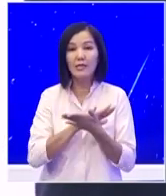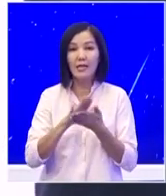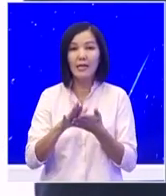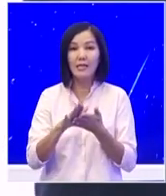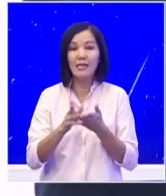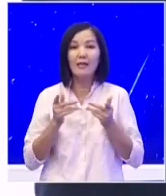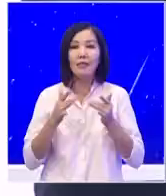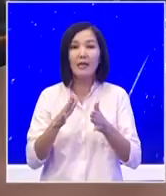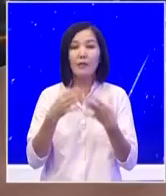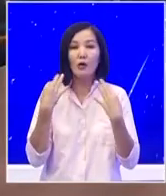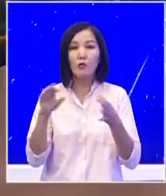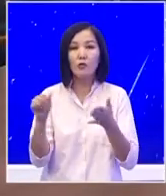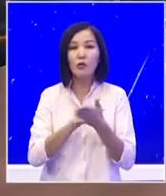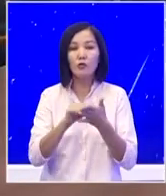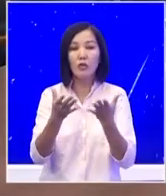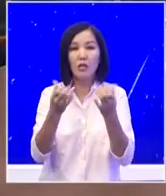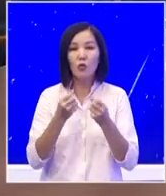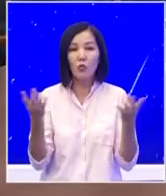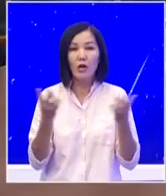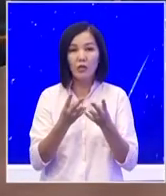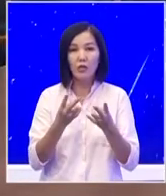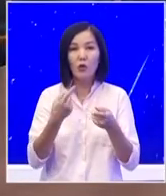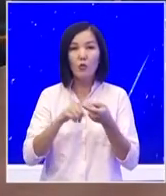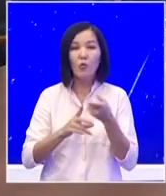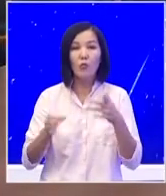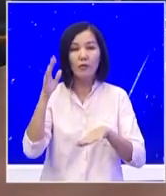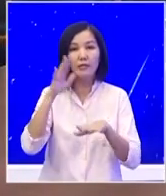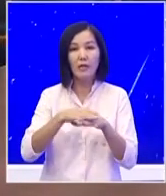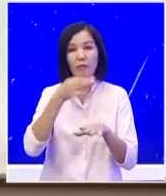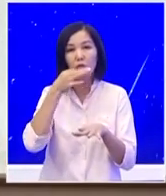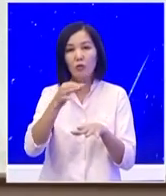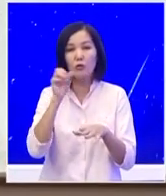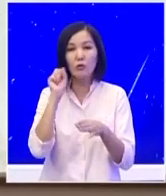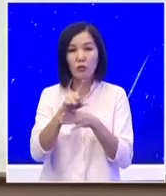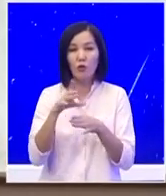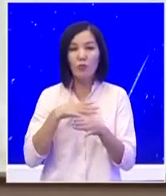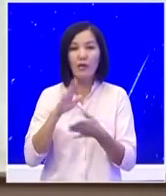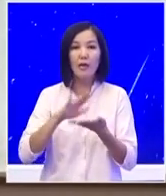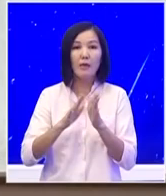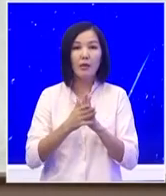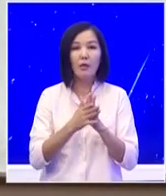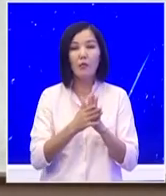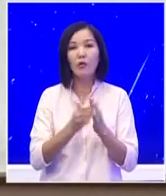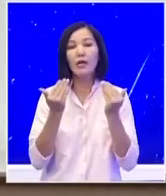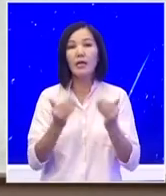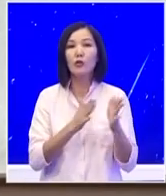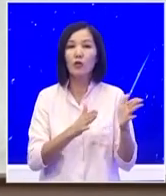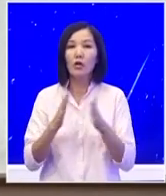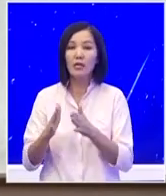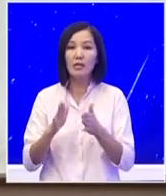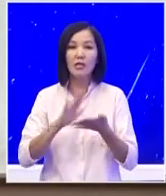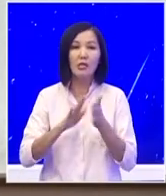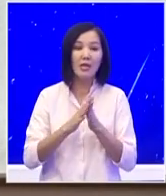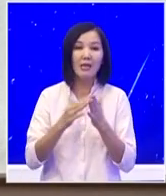талапты сақтап, рұқсат құжатын алуы қажет. Осыған байланысты облыс әкімі жауаптыларға нұсқау берді. Эпидемиологиялық жағдай